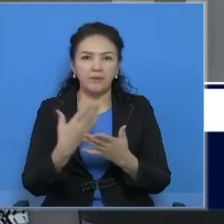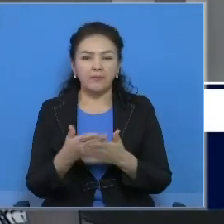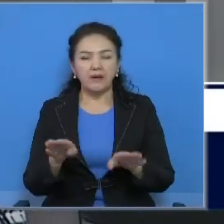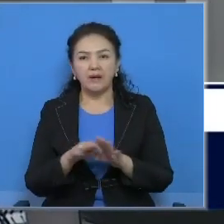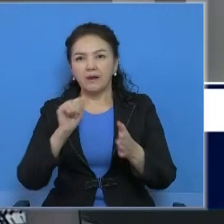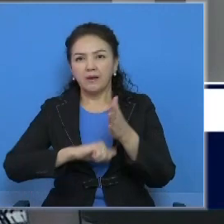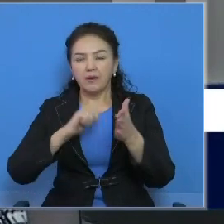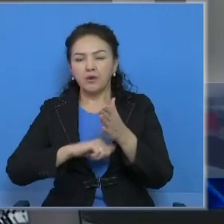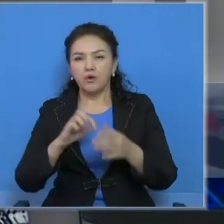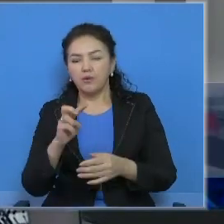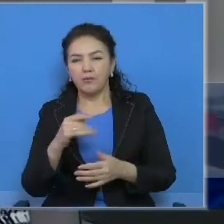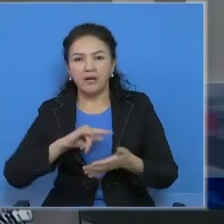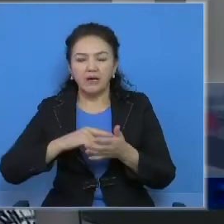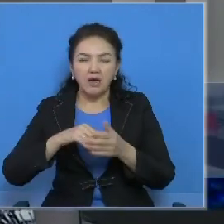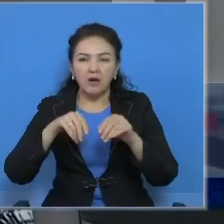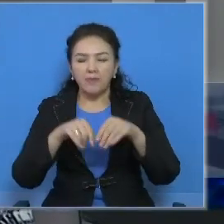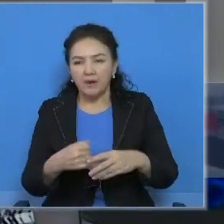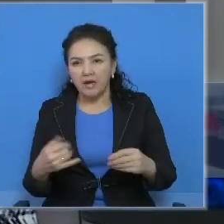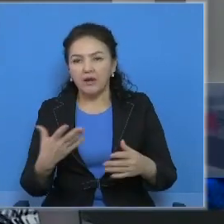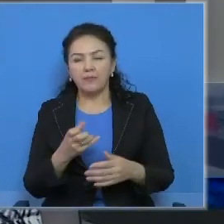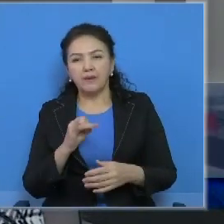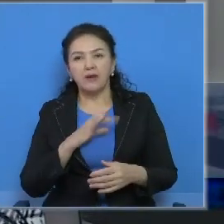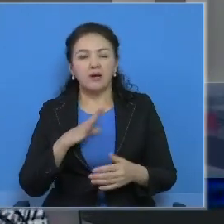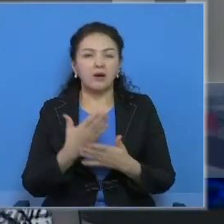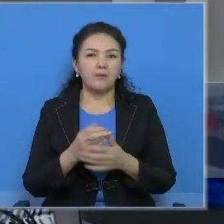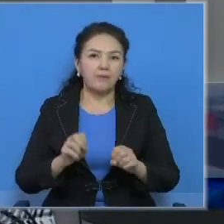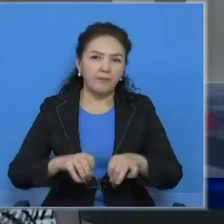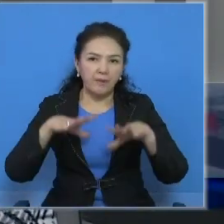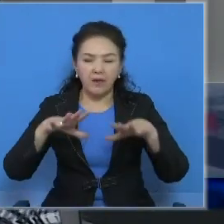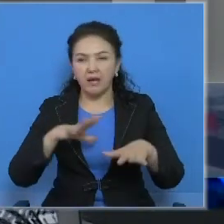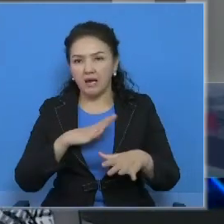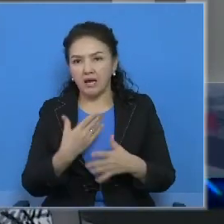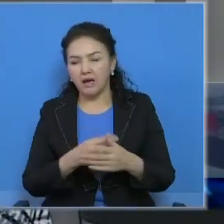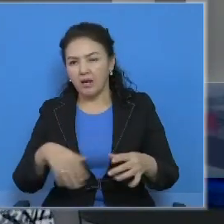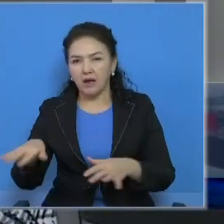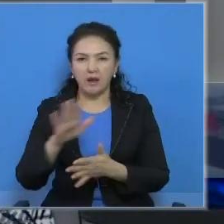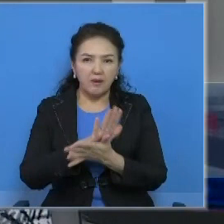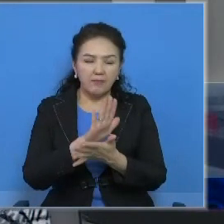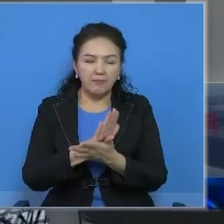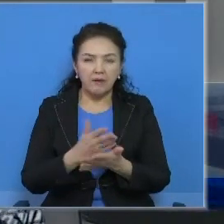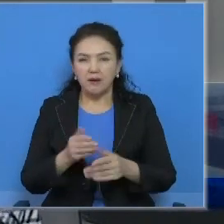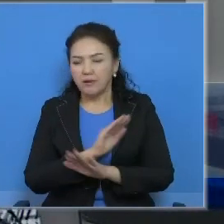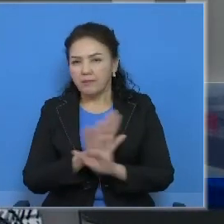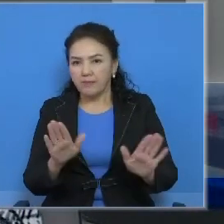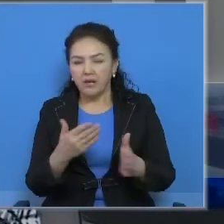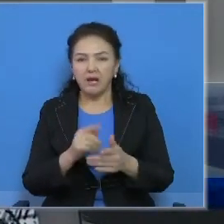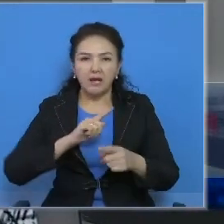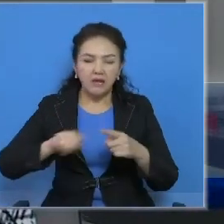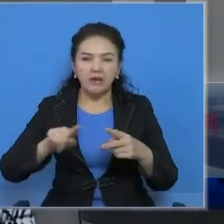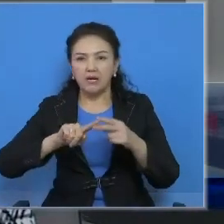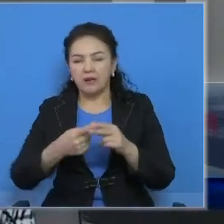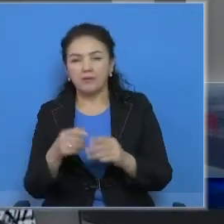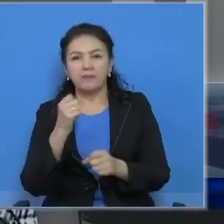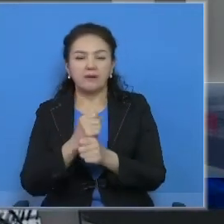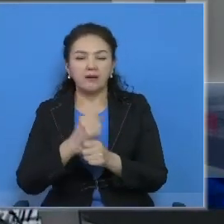Оған себеп ұңғыманың жер үсті жабдықтарының дәнекерленген тұсы жарылып кеткен. Айналаның ластануына жол бермеу үшін жедел технологиялық